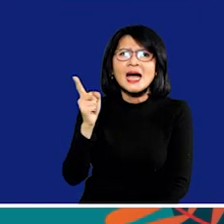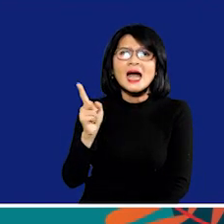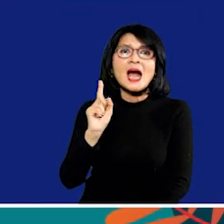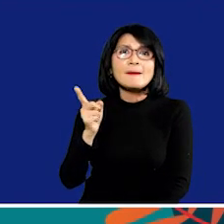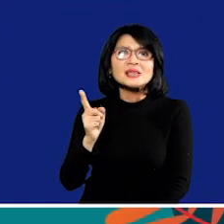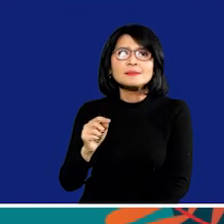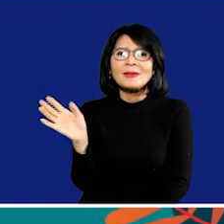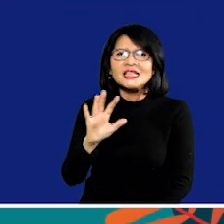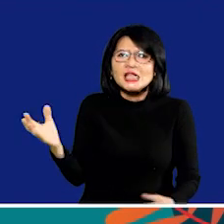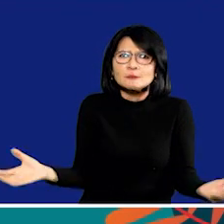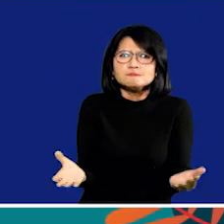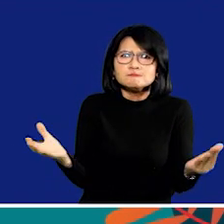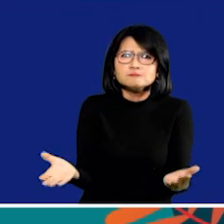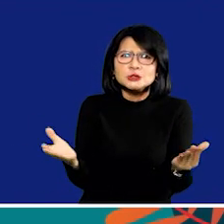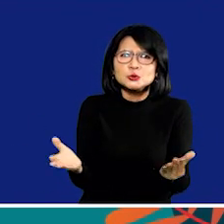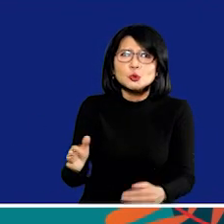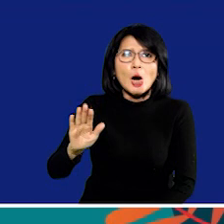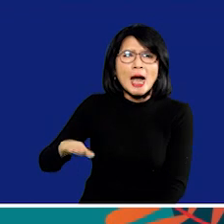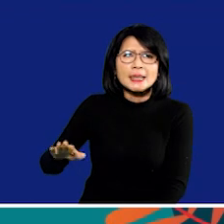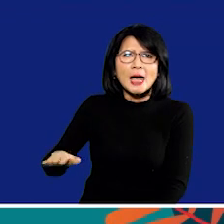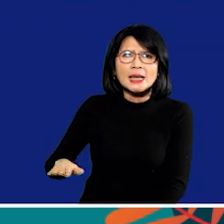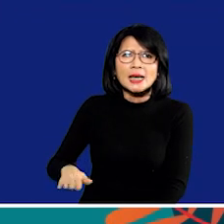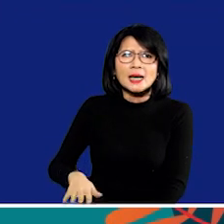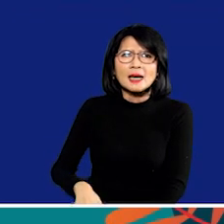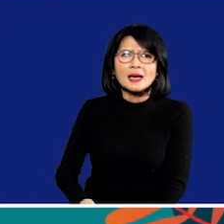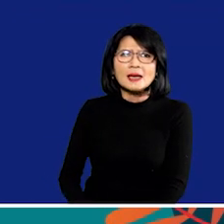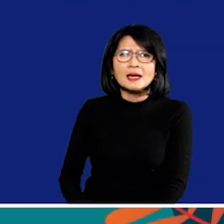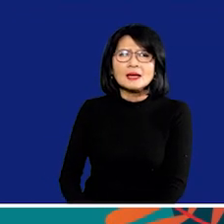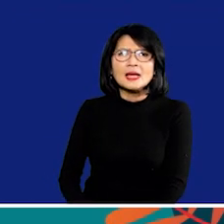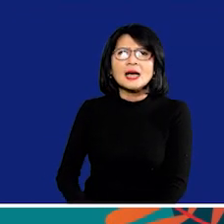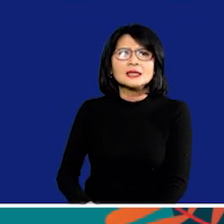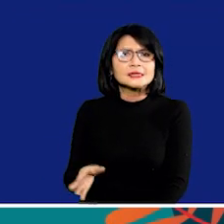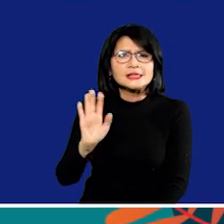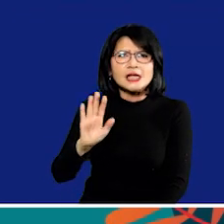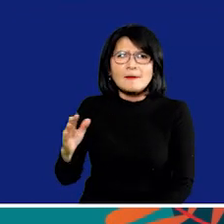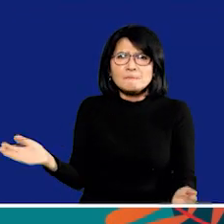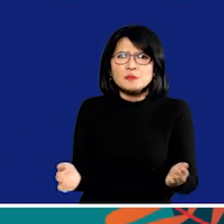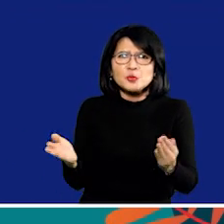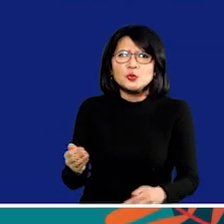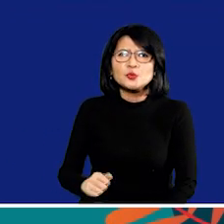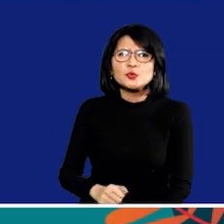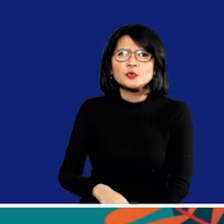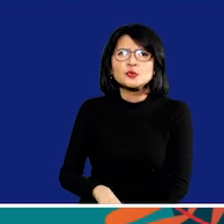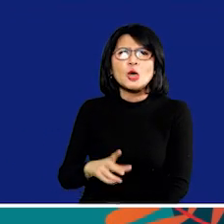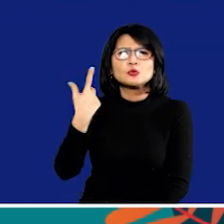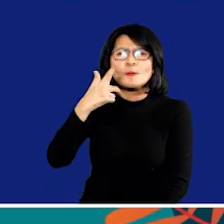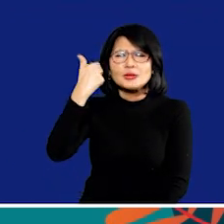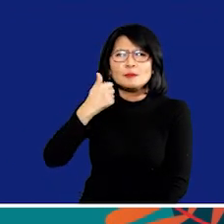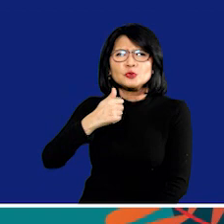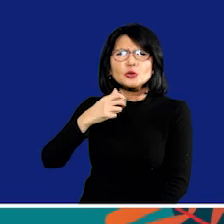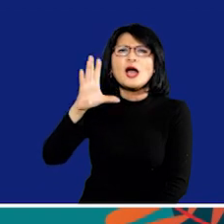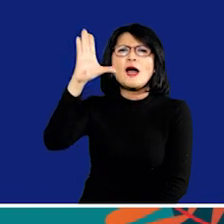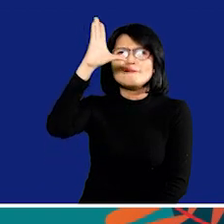tidak memicu anak itu atau memicu orang tua ataupun guru untuk benar-benar mengerti lebih